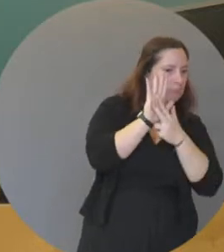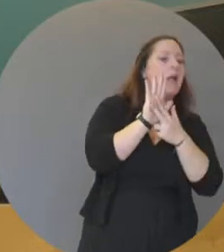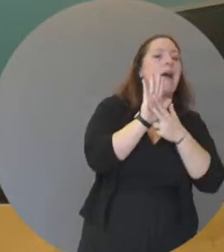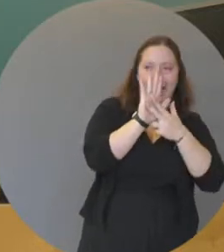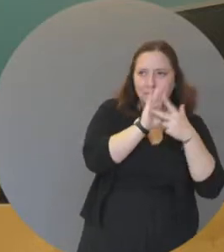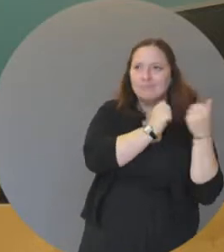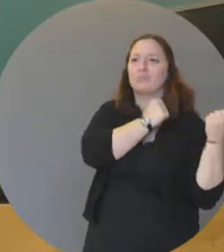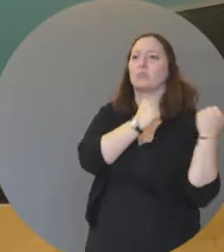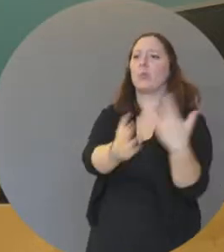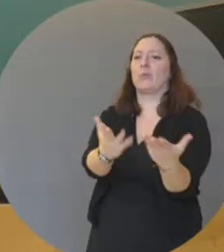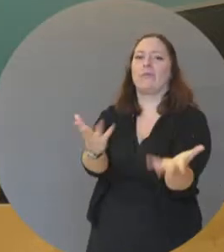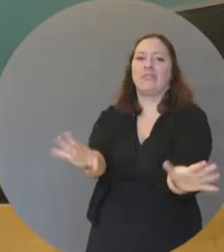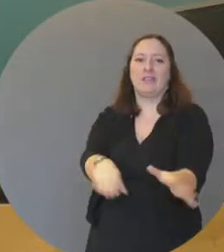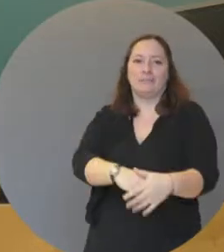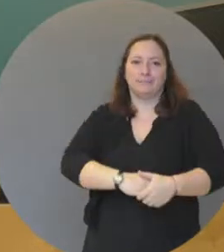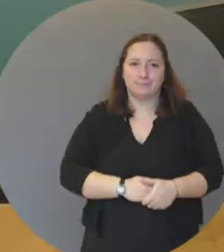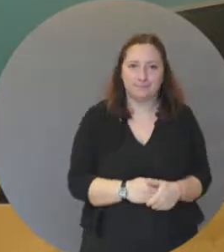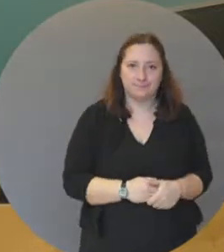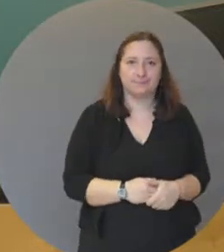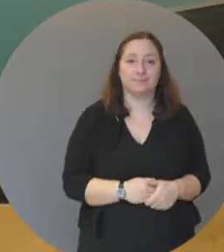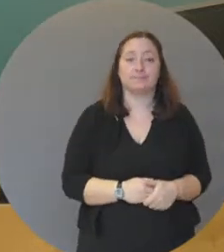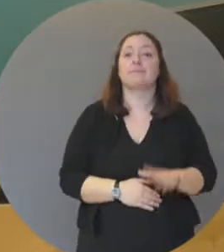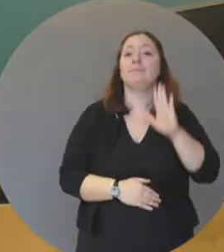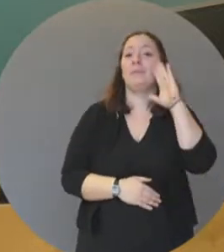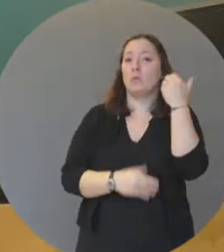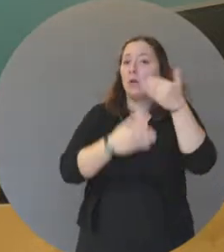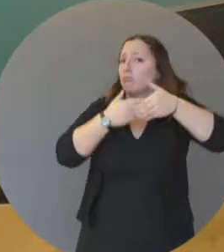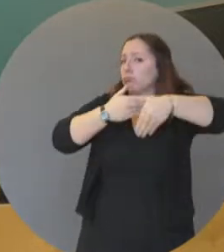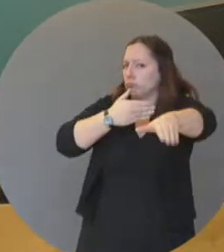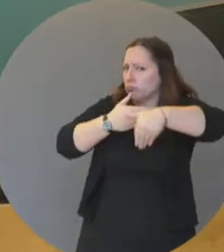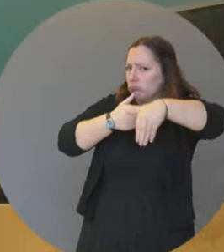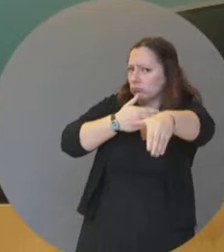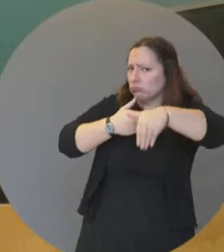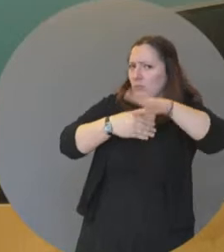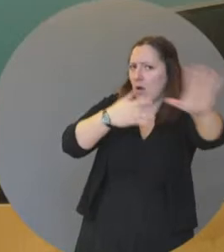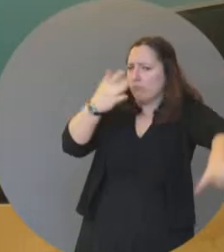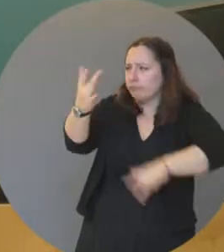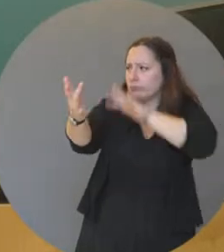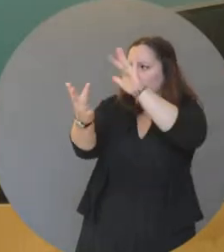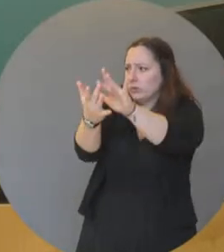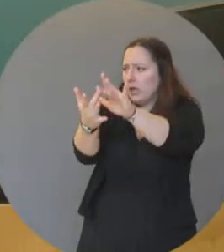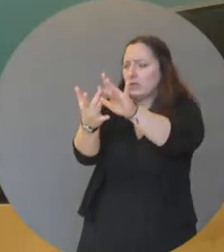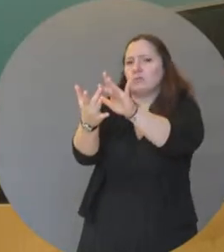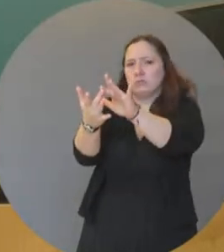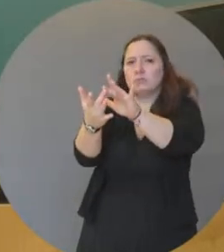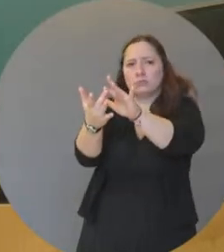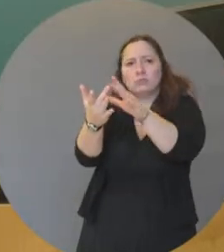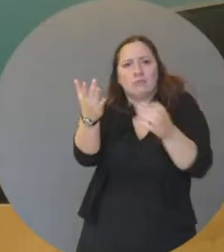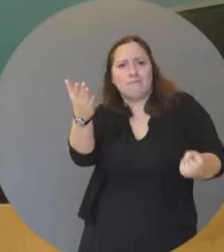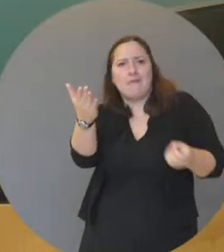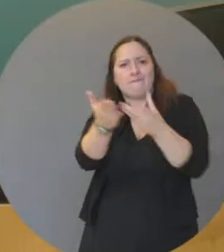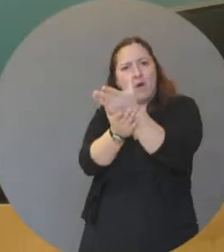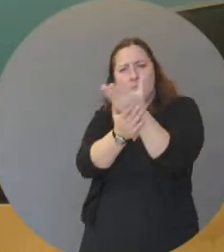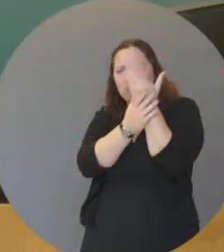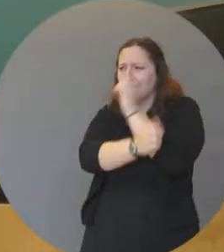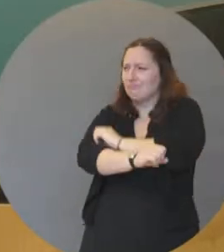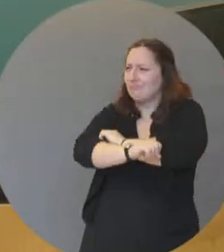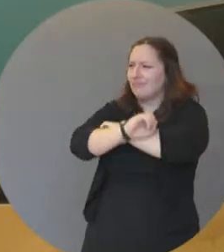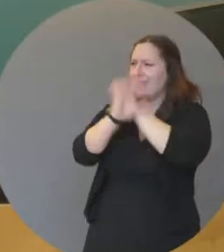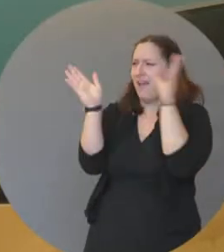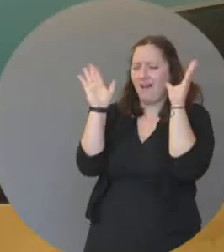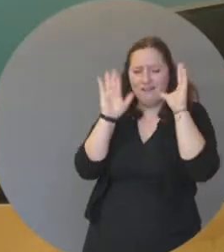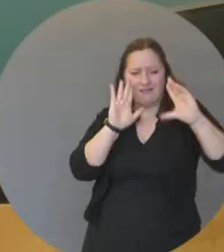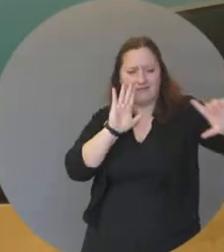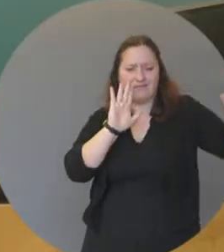donc nous reviendrons vers vous très prochainement avec des indications claires sur